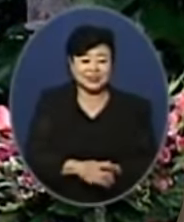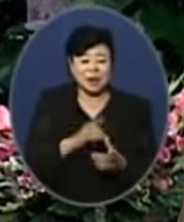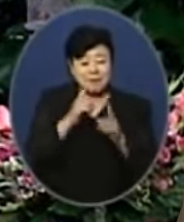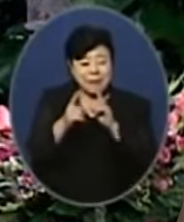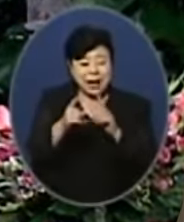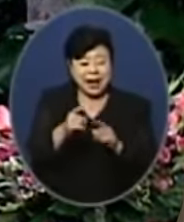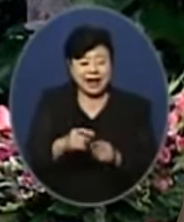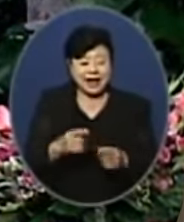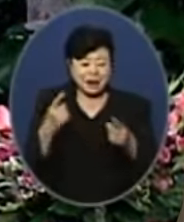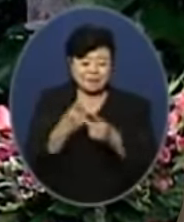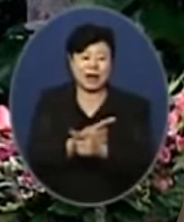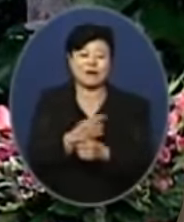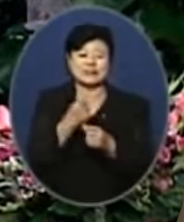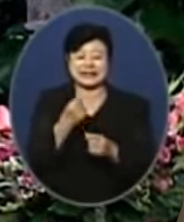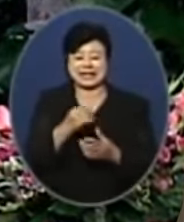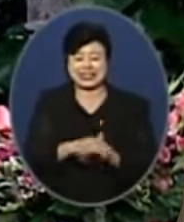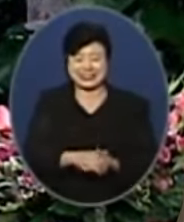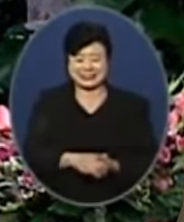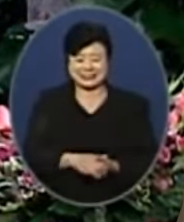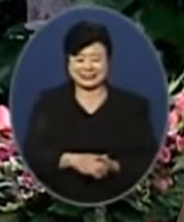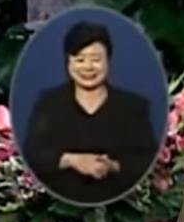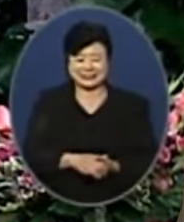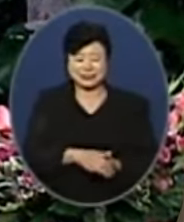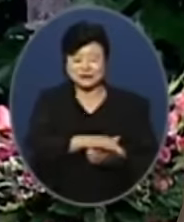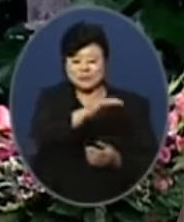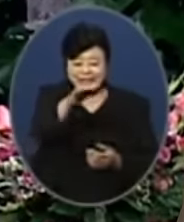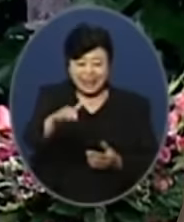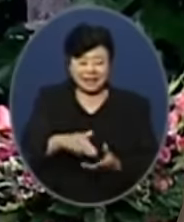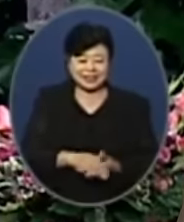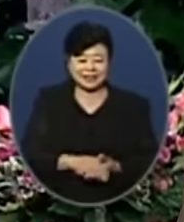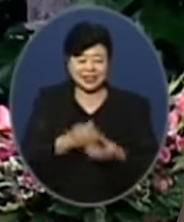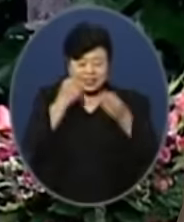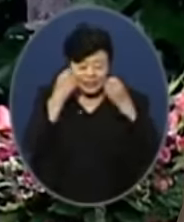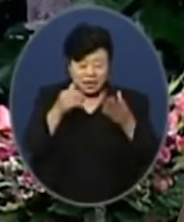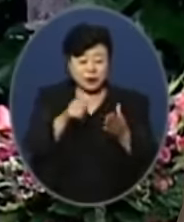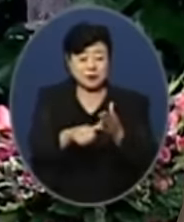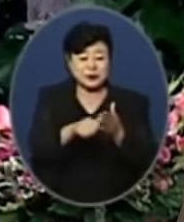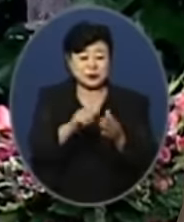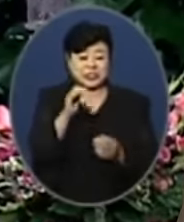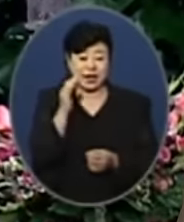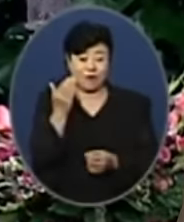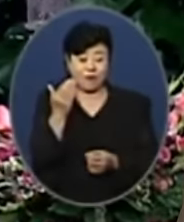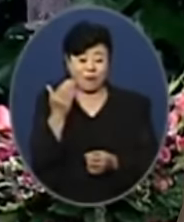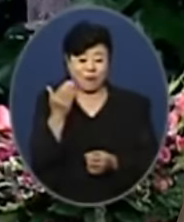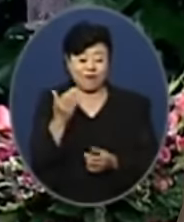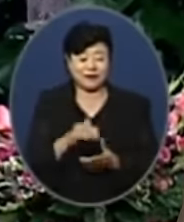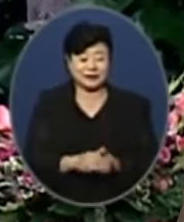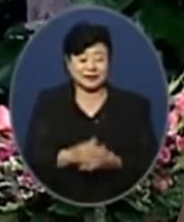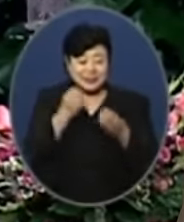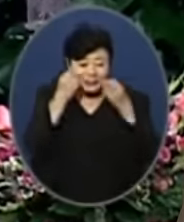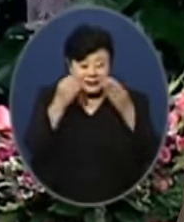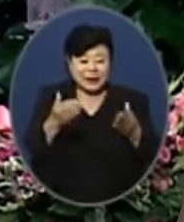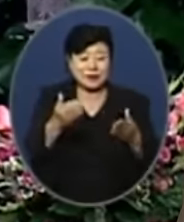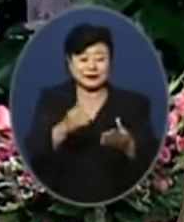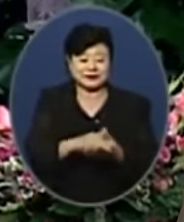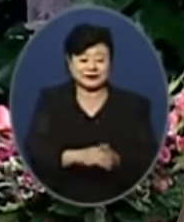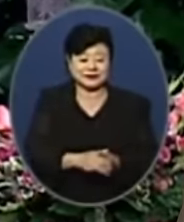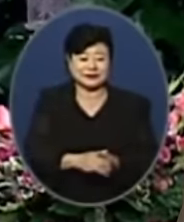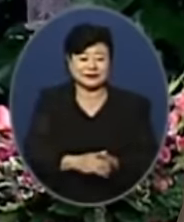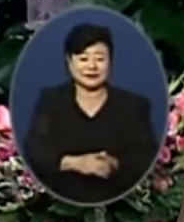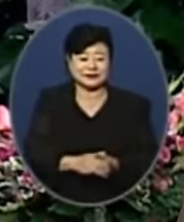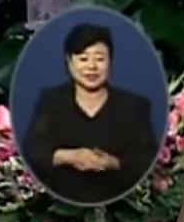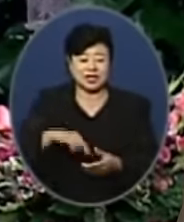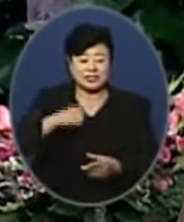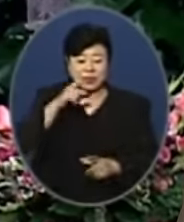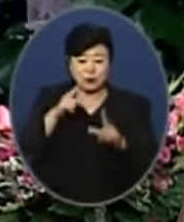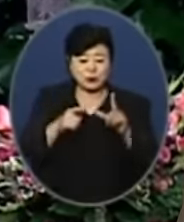말을 바꾸고 살아야 되는 것입니다. 우리가 새로운 피조물이 되고 새로운